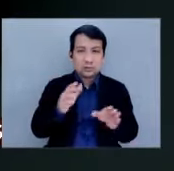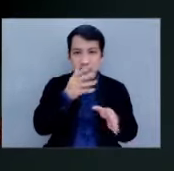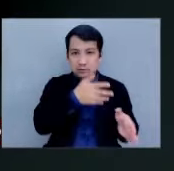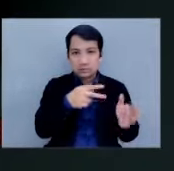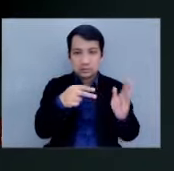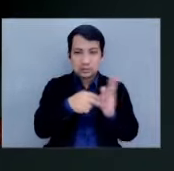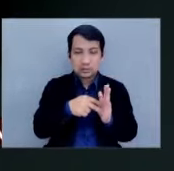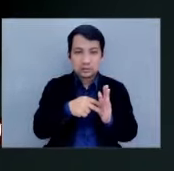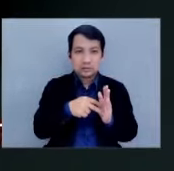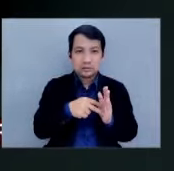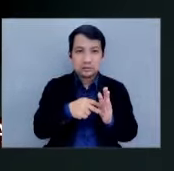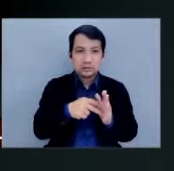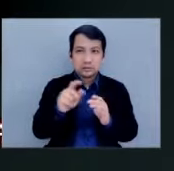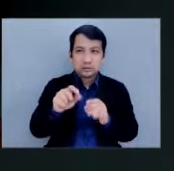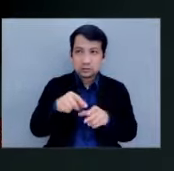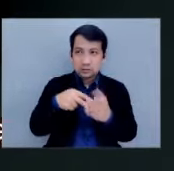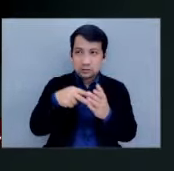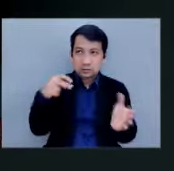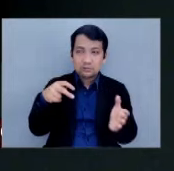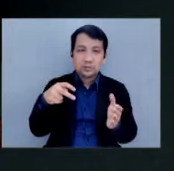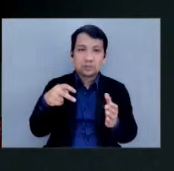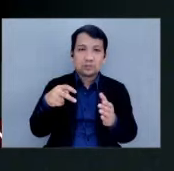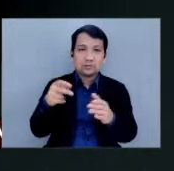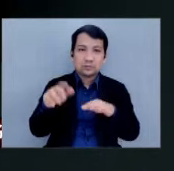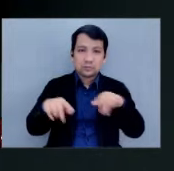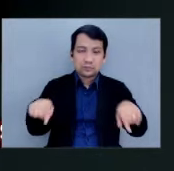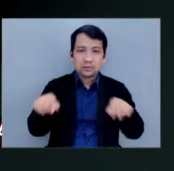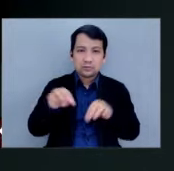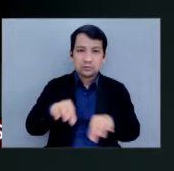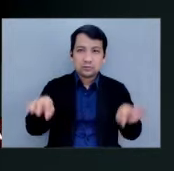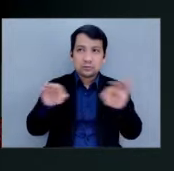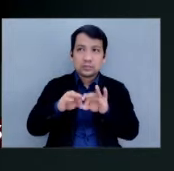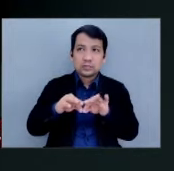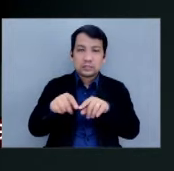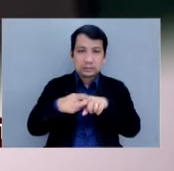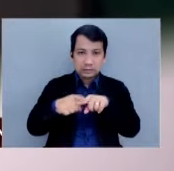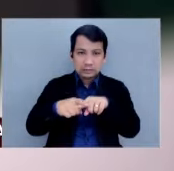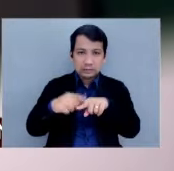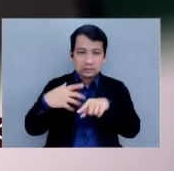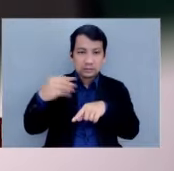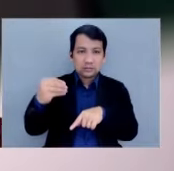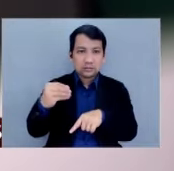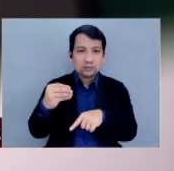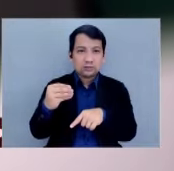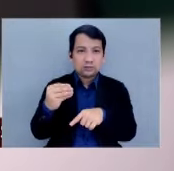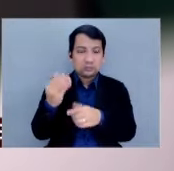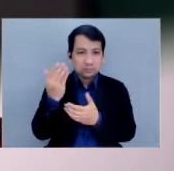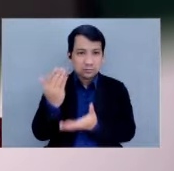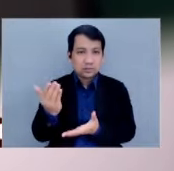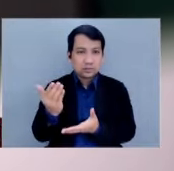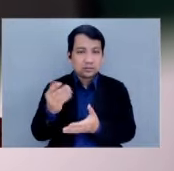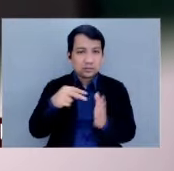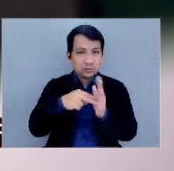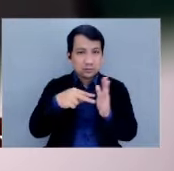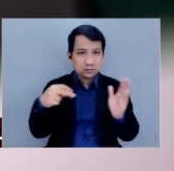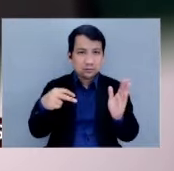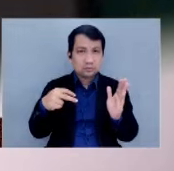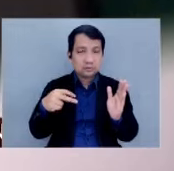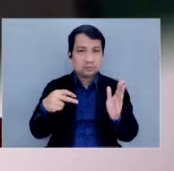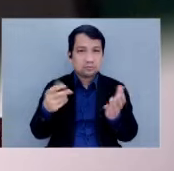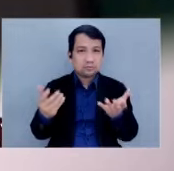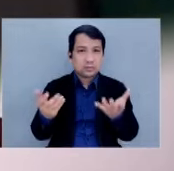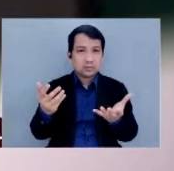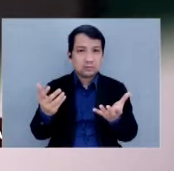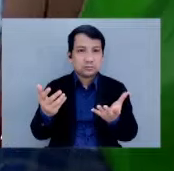mode ang TV at ibang appliances dahil kumukonsumo pa rin ito ng kuryente. Tanggalin din daw ang mga ito sa saksakan